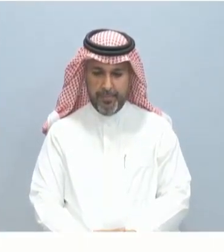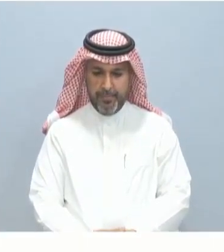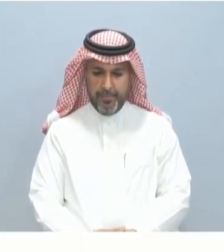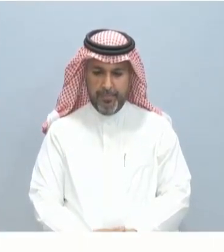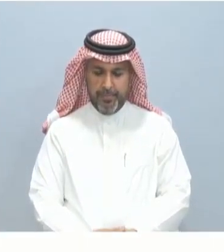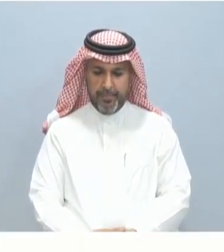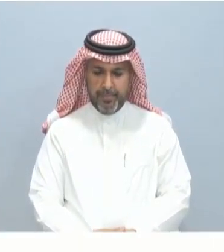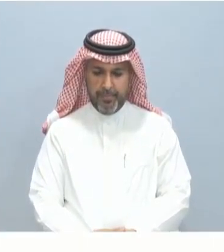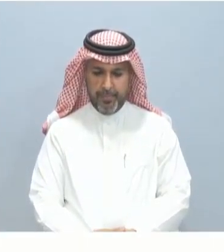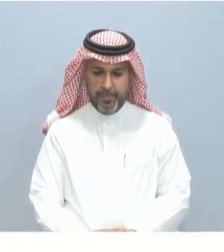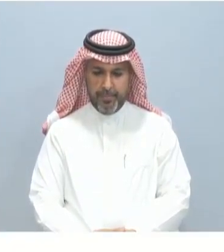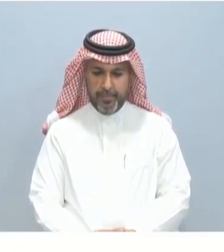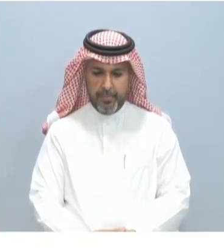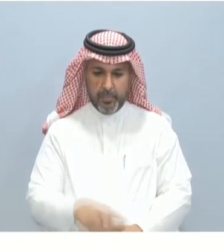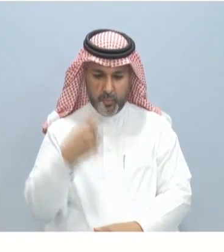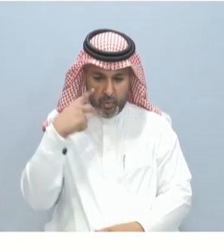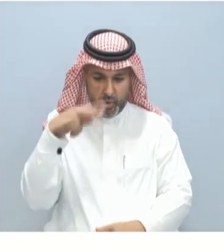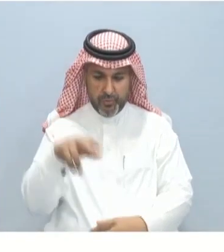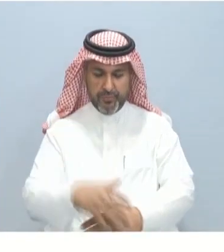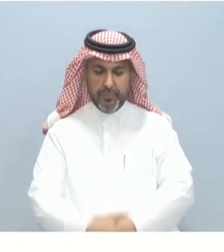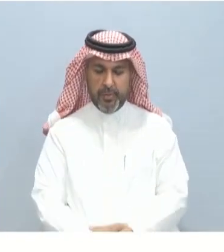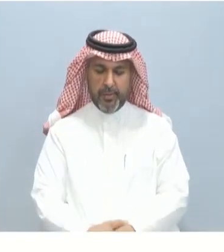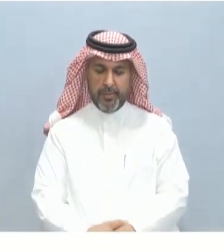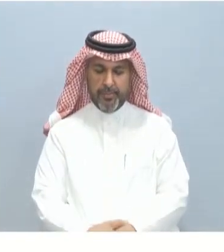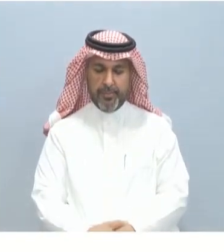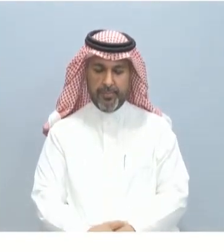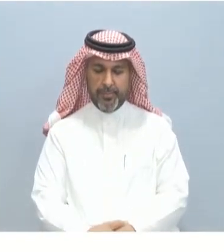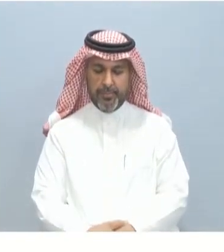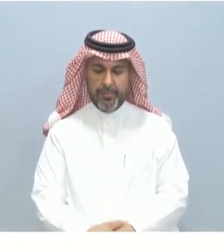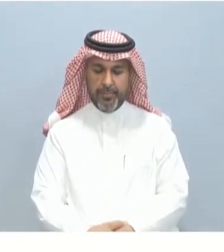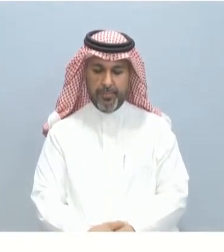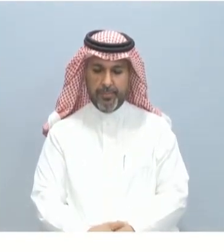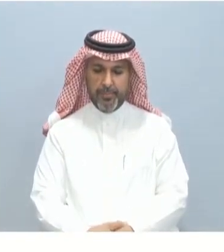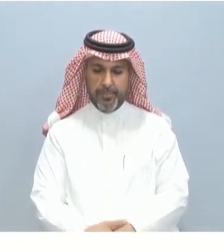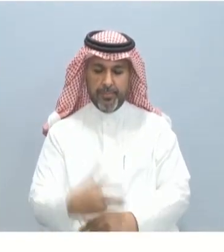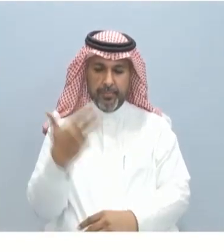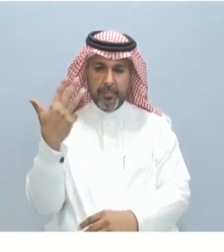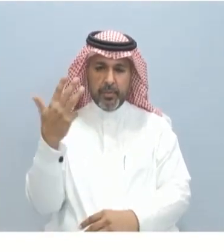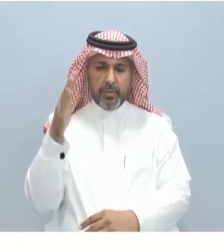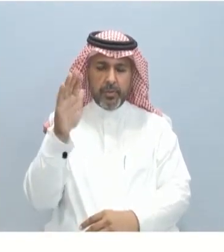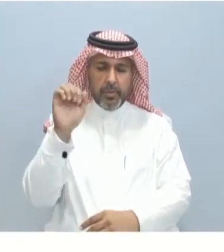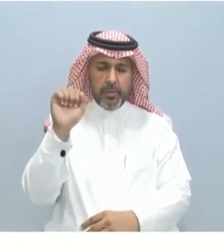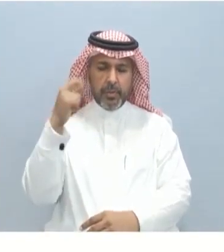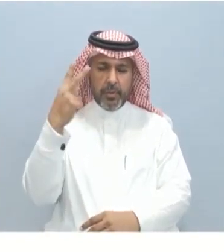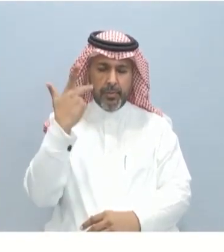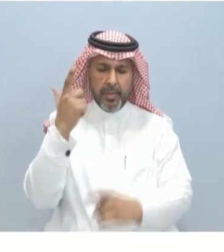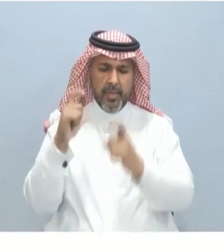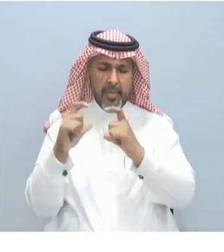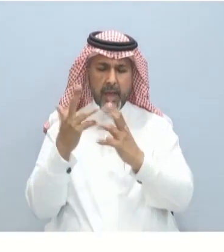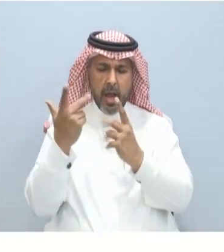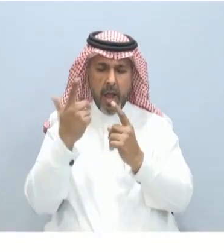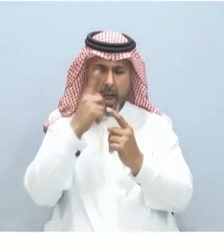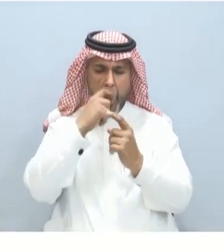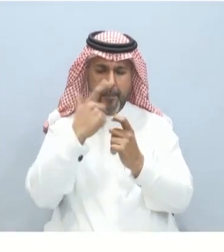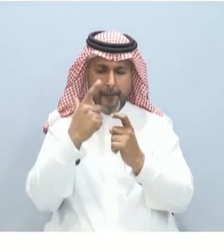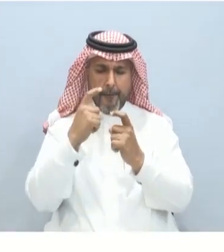الان لدينا هذه الفقره من تحقق من فهمك تسعه صاد تربيع زائد 24 صاد زائد 16 نبحث